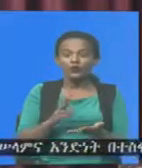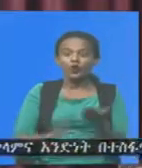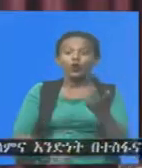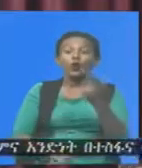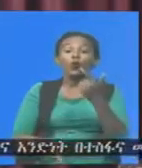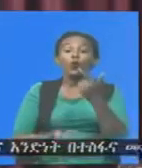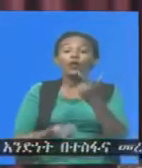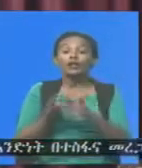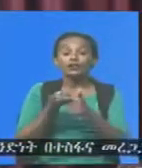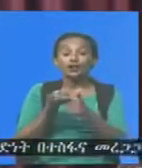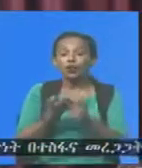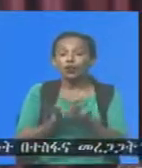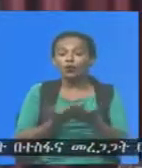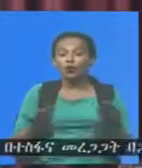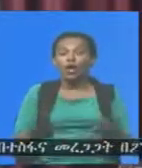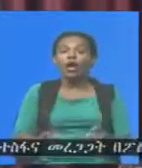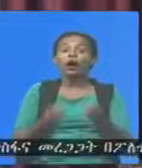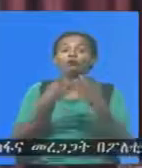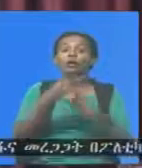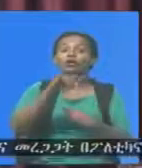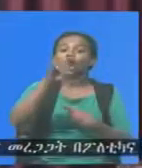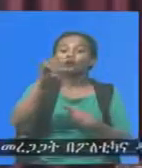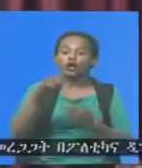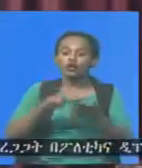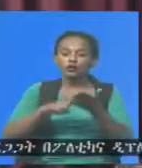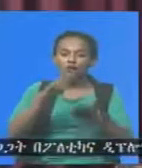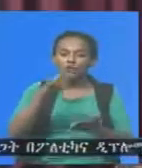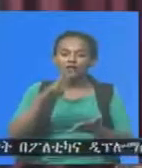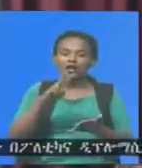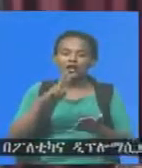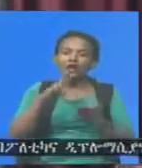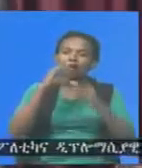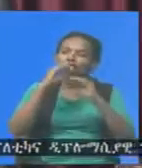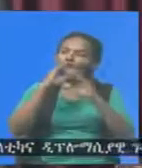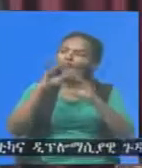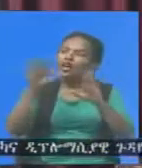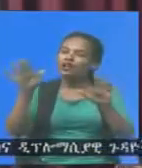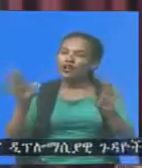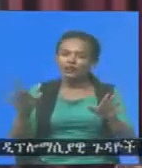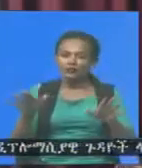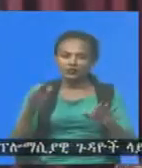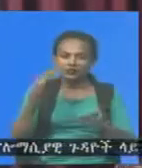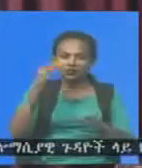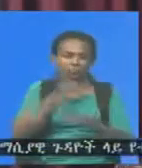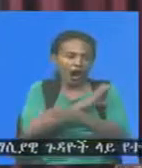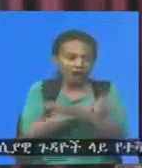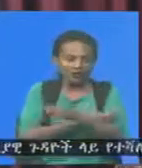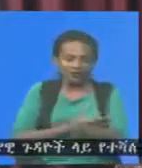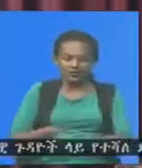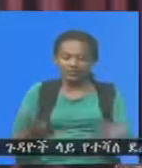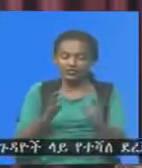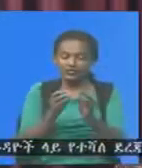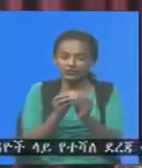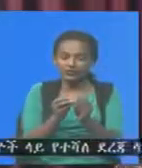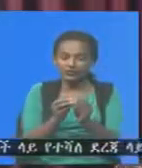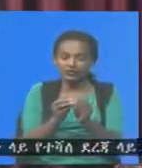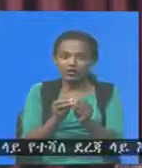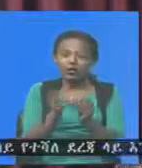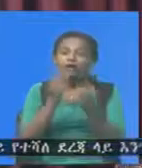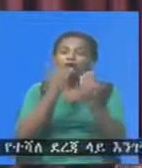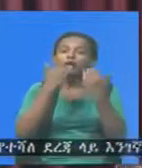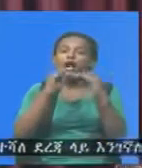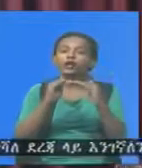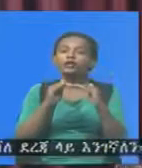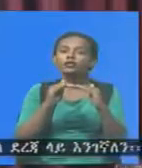ሁለተኛው ጉዳይ አብዛኛው ጥያቄውን የሚያነሳና የሚያራግብ ኃይል እና ስብስብ ምን ያክል